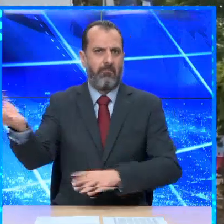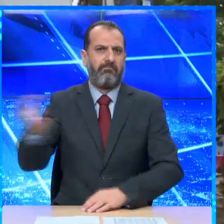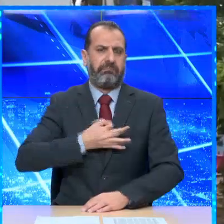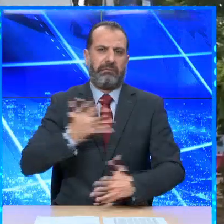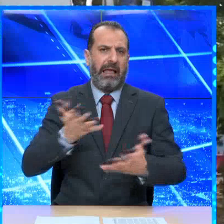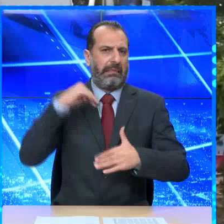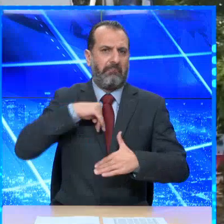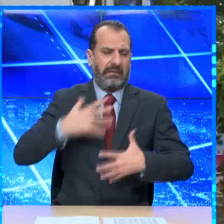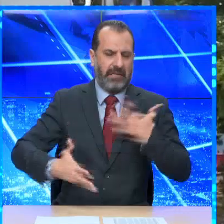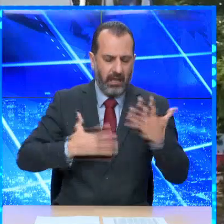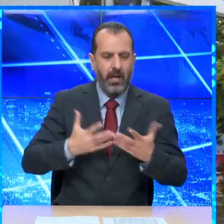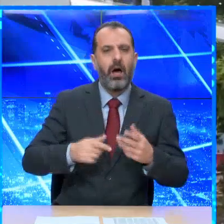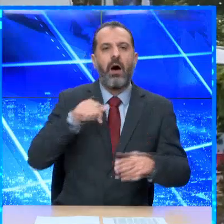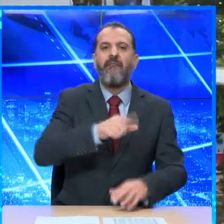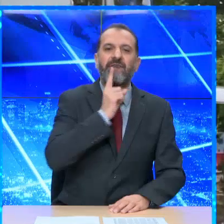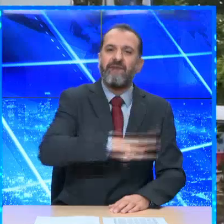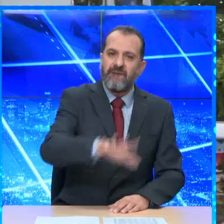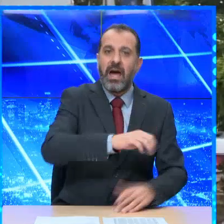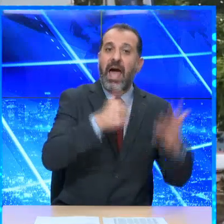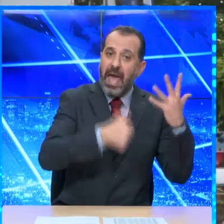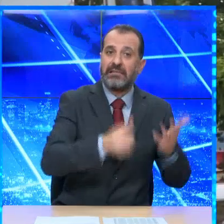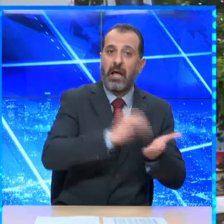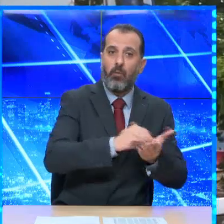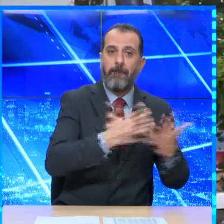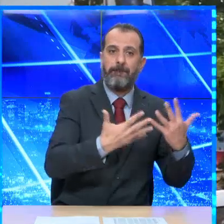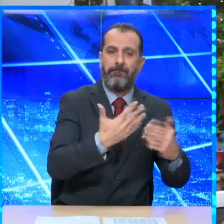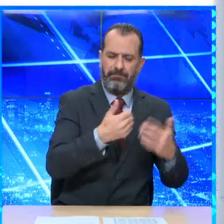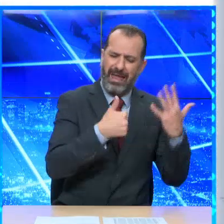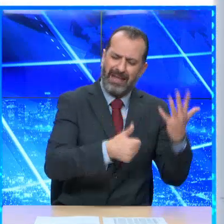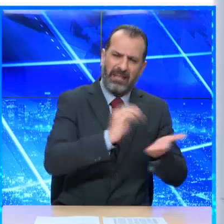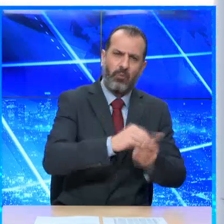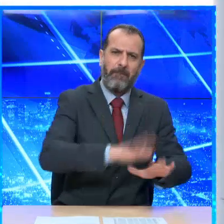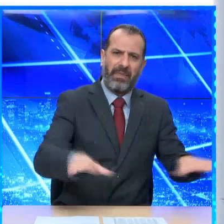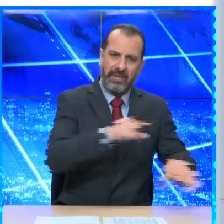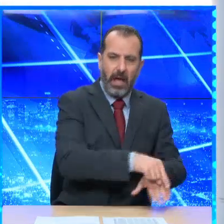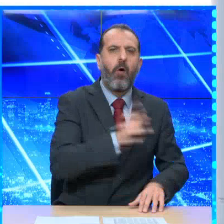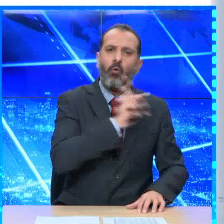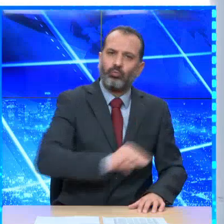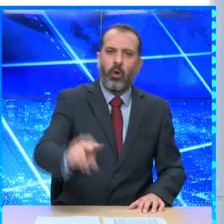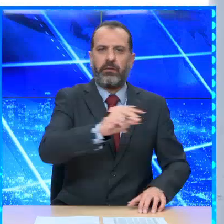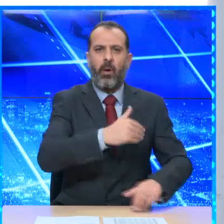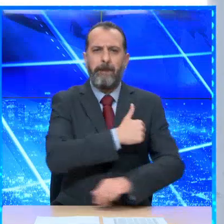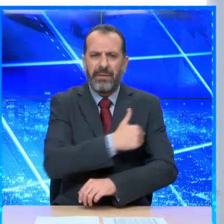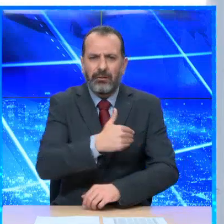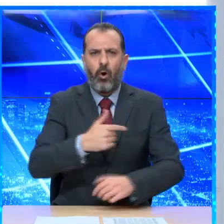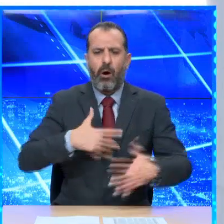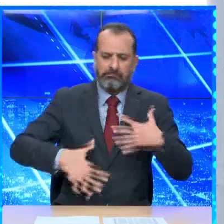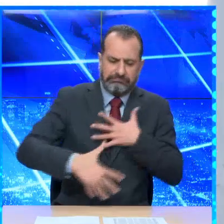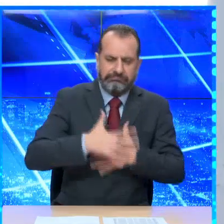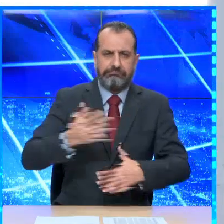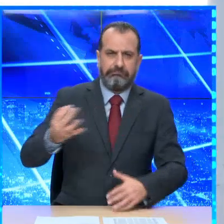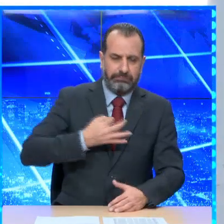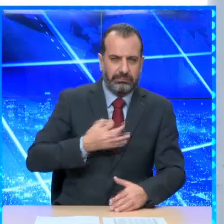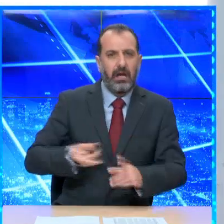βράδυ μεταφέρθηκαν από την ίδια περιοχή άλλα 6 παιδιά με παρόμοια συμπτώματα. Επίσης, σύμφωνα με τον κύριο Καρβέλη, έπειτα από λίγες